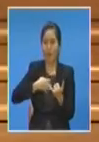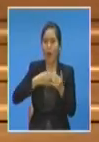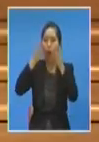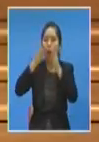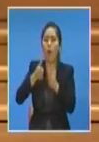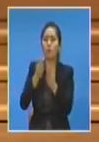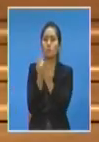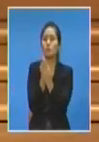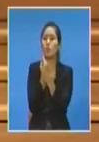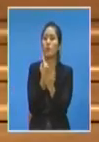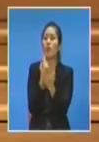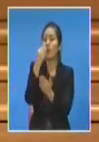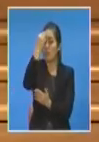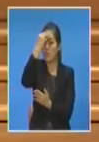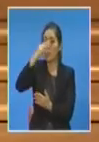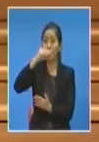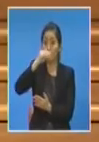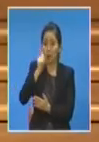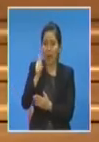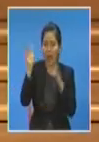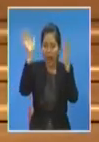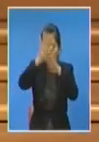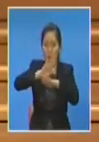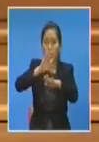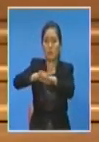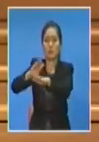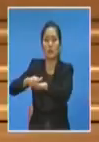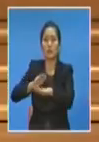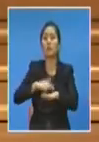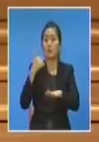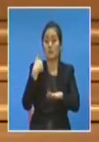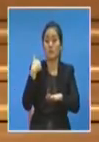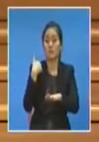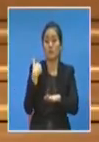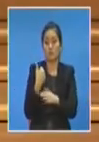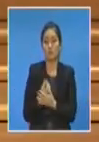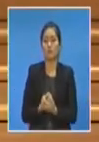กำลังจะแปลว่าเป็นการเตือนภัย